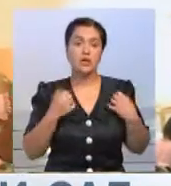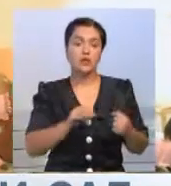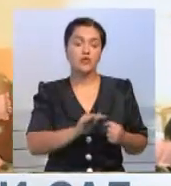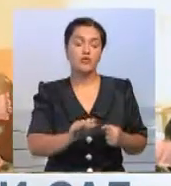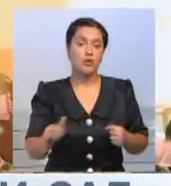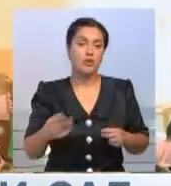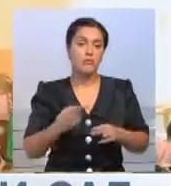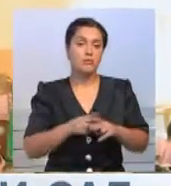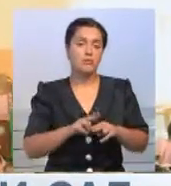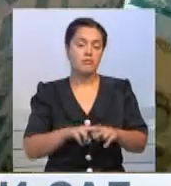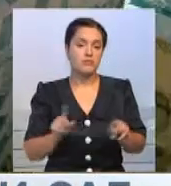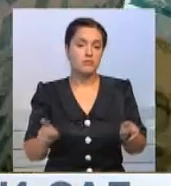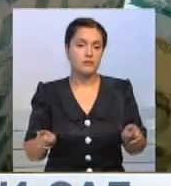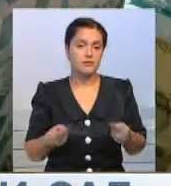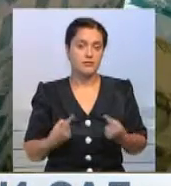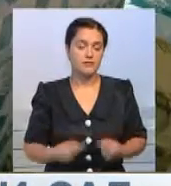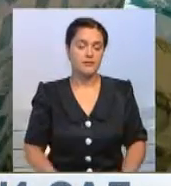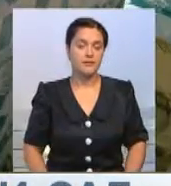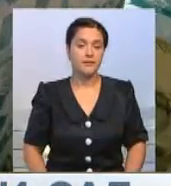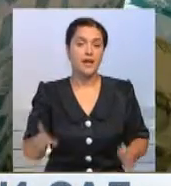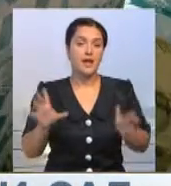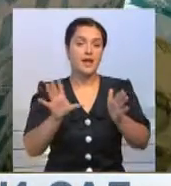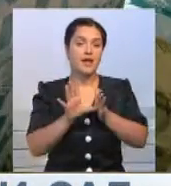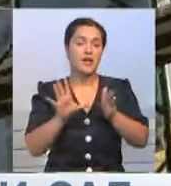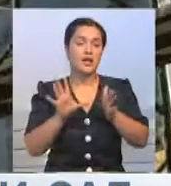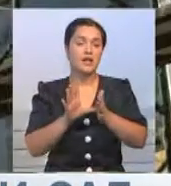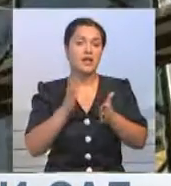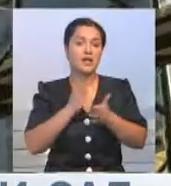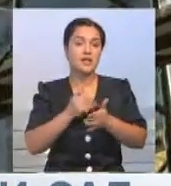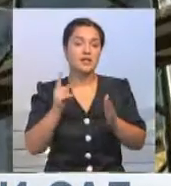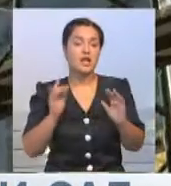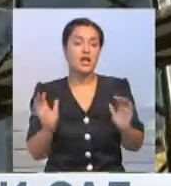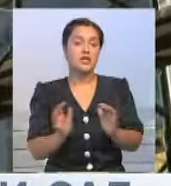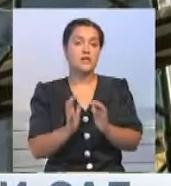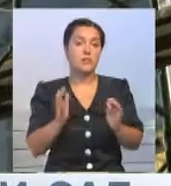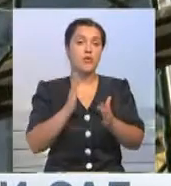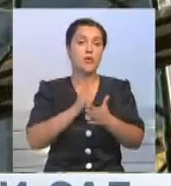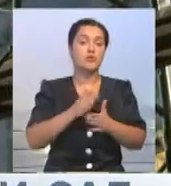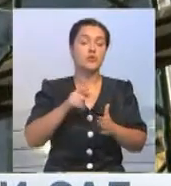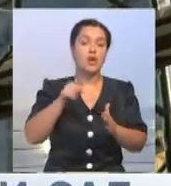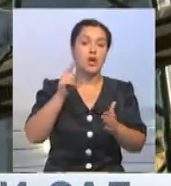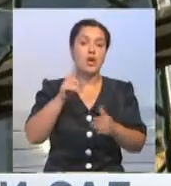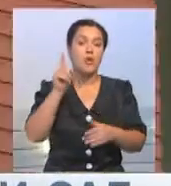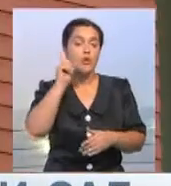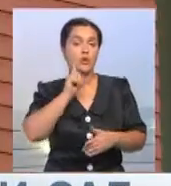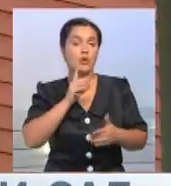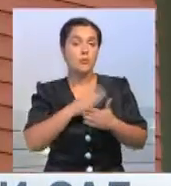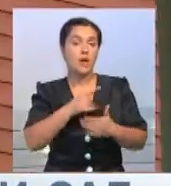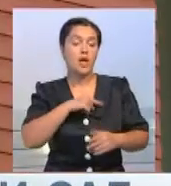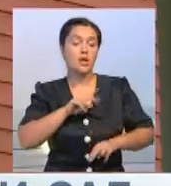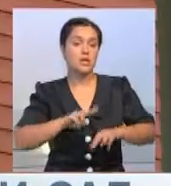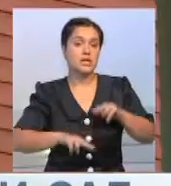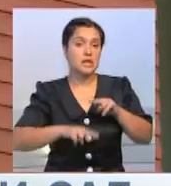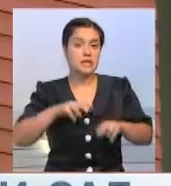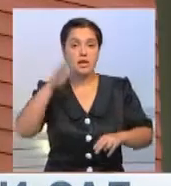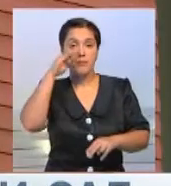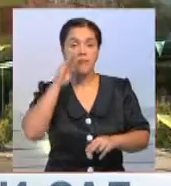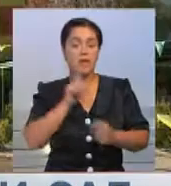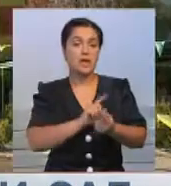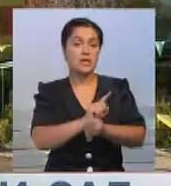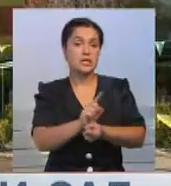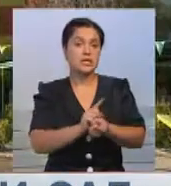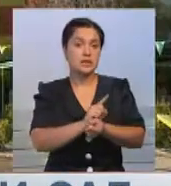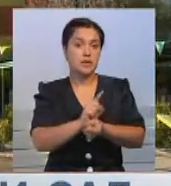это благоприятно влияет. Энергосберегающие технологии влияют не только на внутреннюю атмосферу садика. Настроение детей и родителей меняется уже